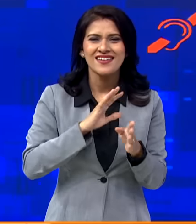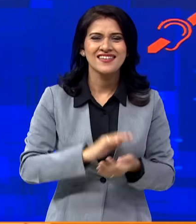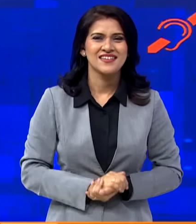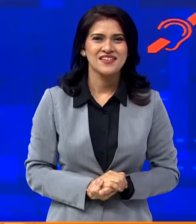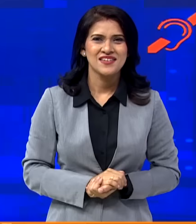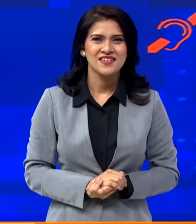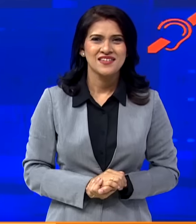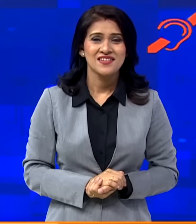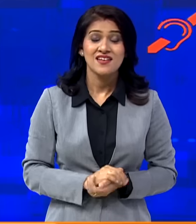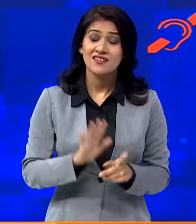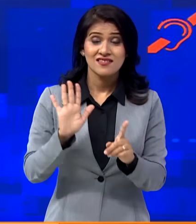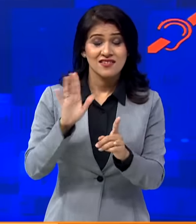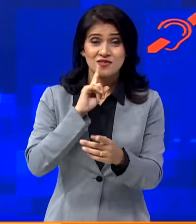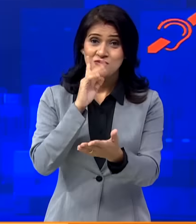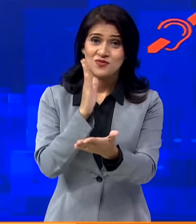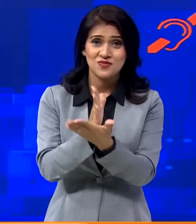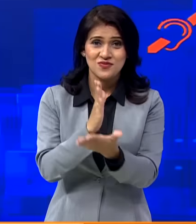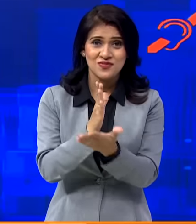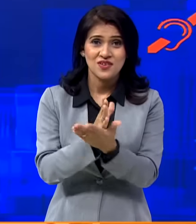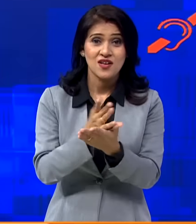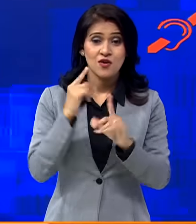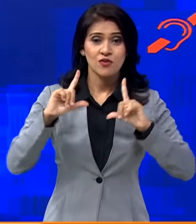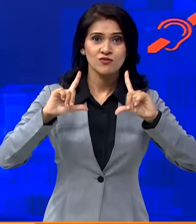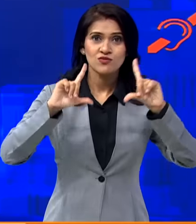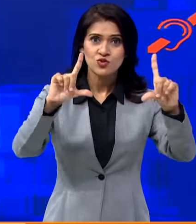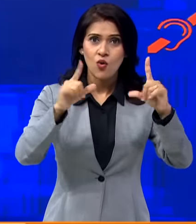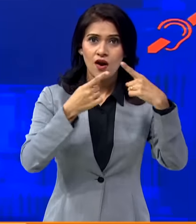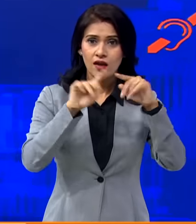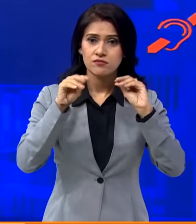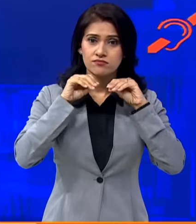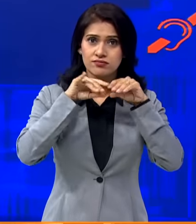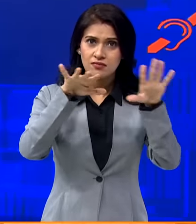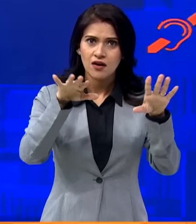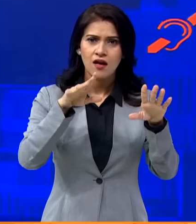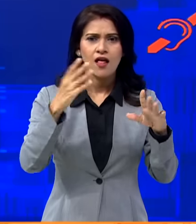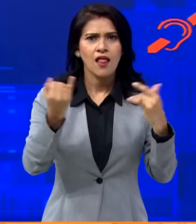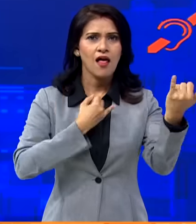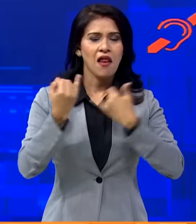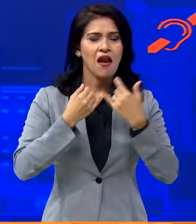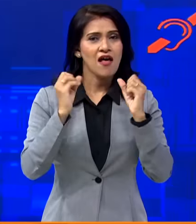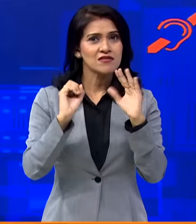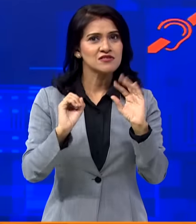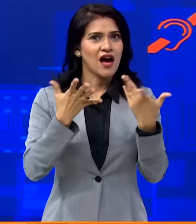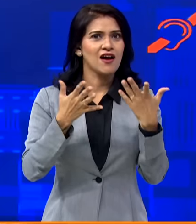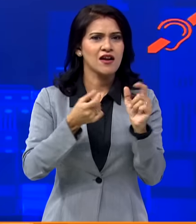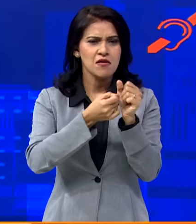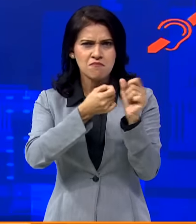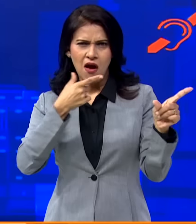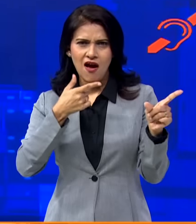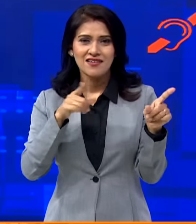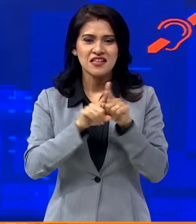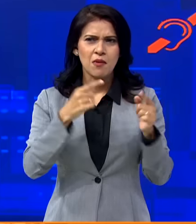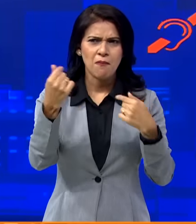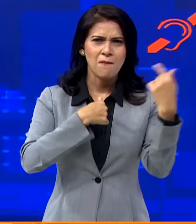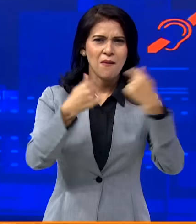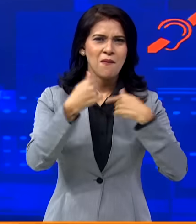मस्तानी और यह पक्का यकीन है जब यह शो टेलीकास्ट होगा तो मुझ पर बहुत से तीर तलवार बंदूक